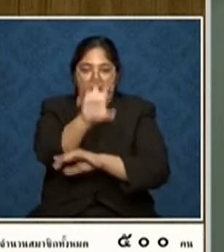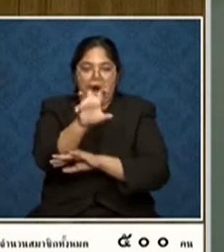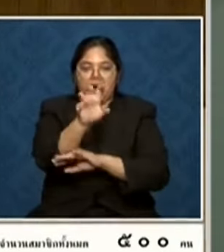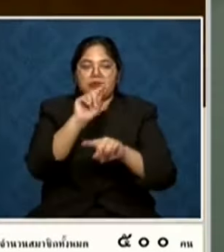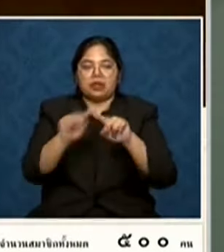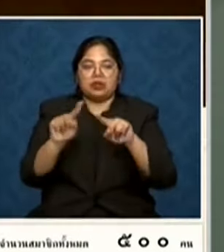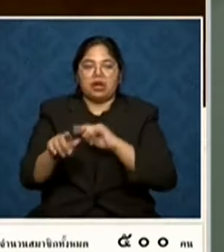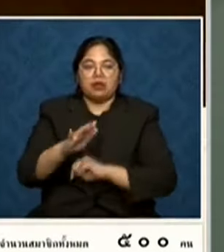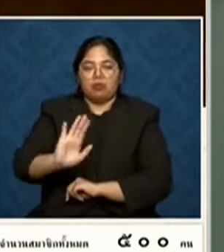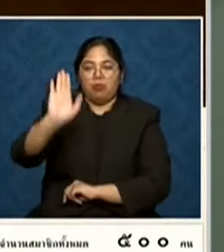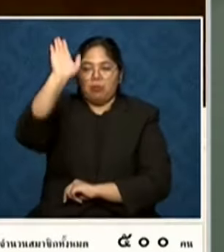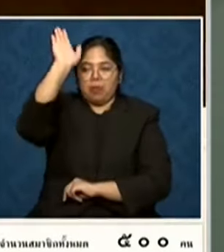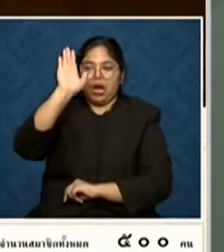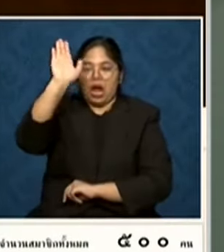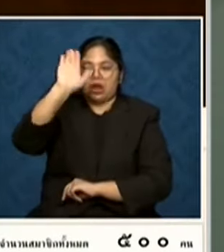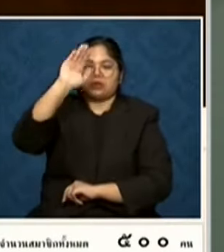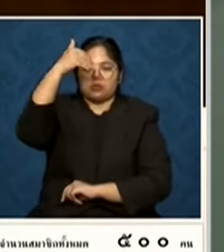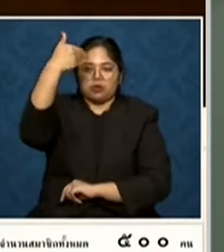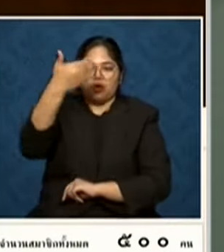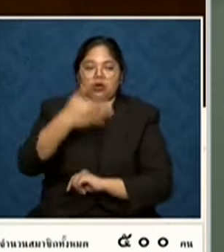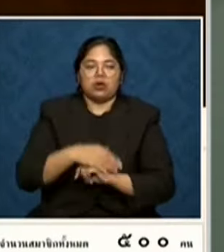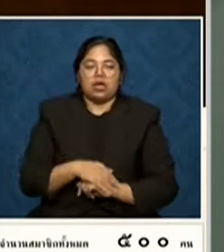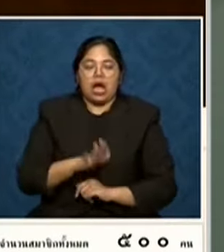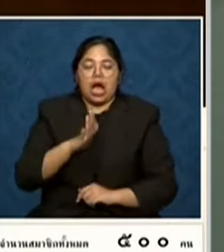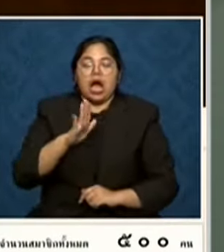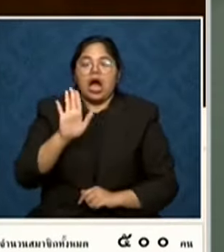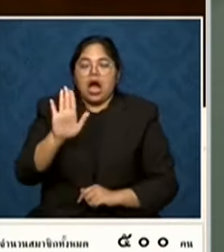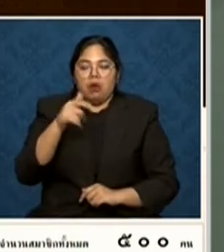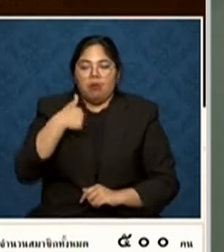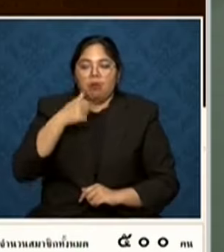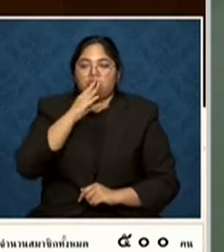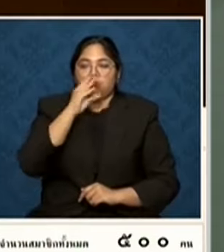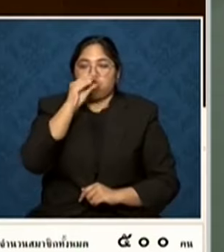จากถ้าไปแล้วมันจะมีบางส่วนที่ไม่ไป